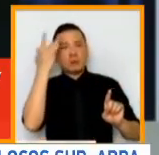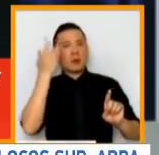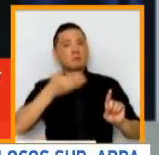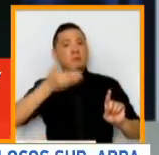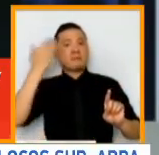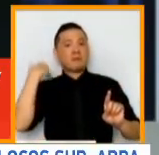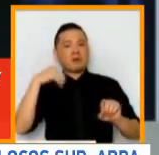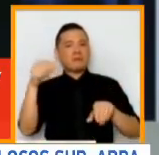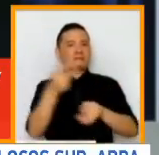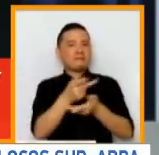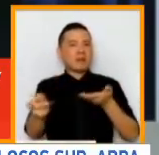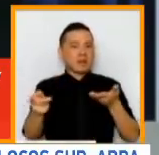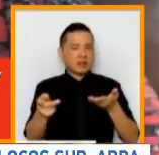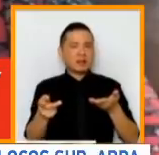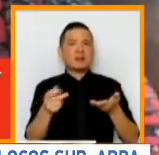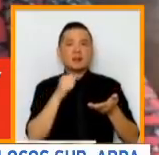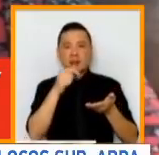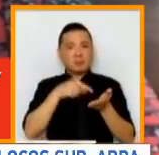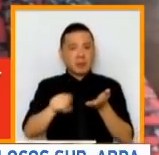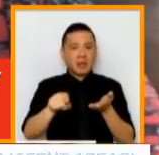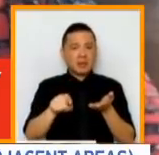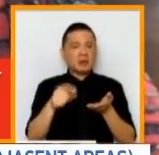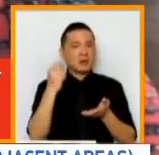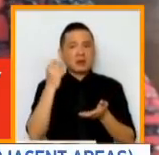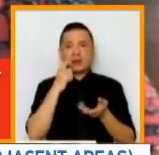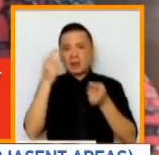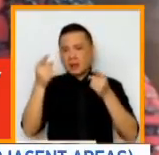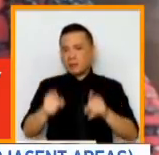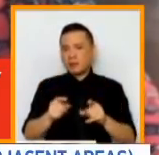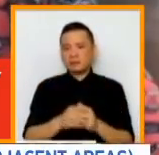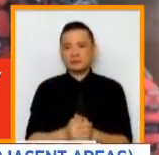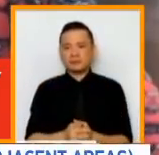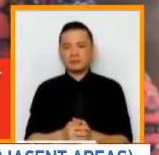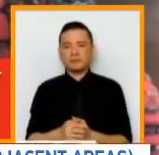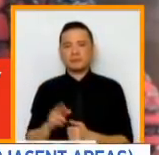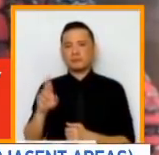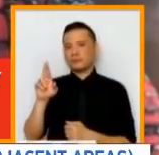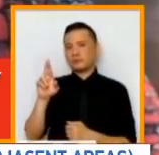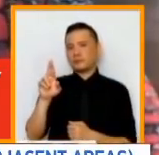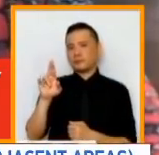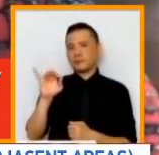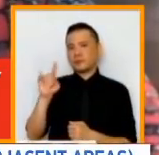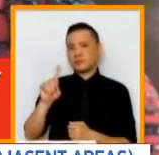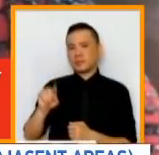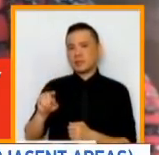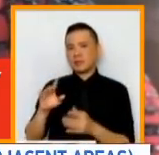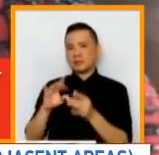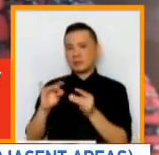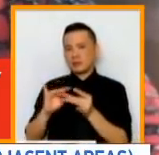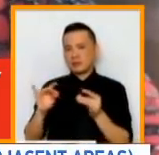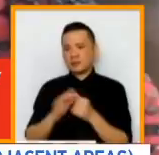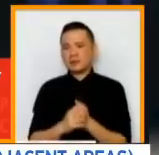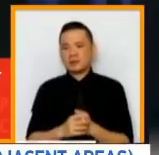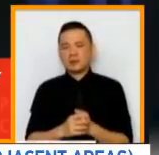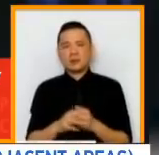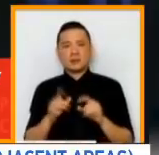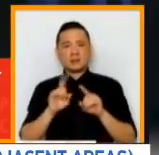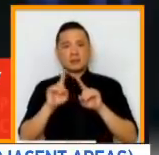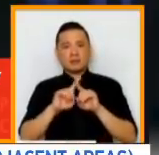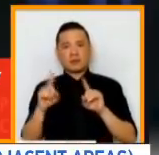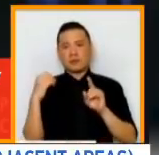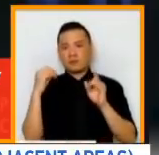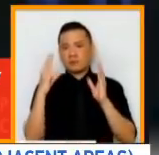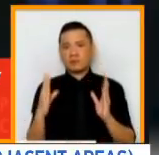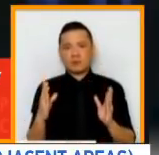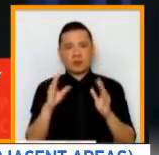kaya hindi nagbayad ng buwis. Ibinunyag ni Senadora Risa Ontiveros na wanted sa Taiwan ang ilang opisyal ng kumpanya. Sabi pa ni